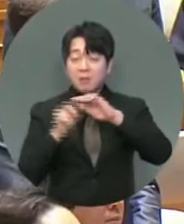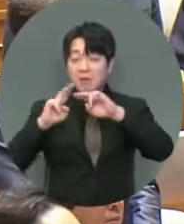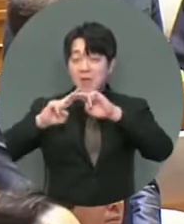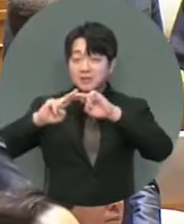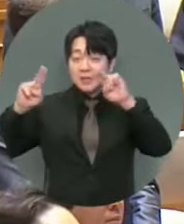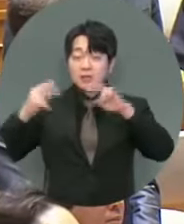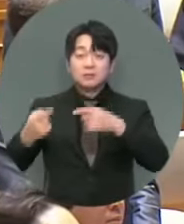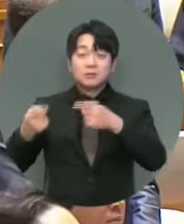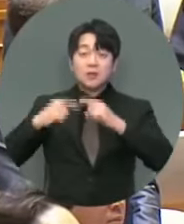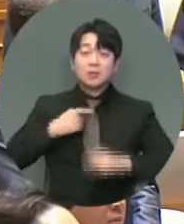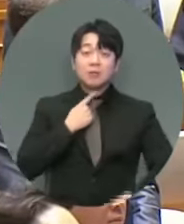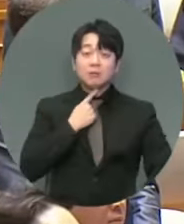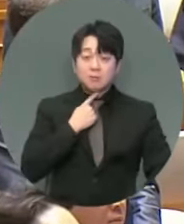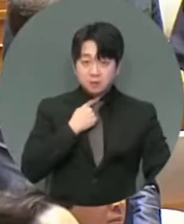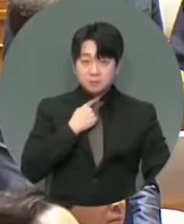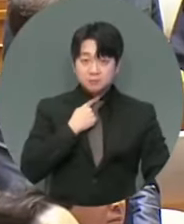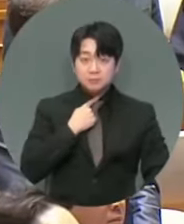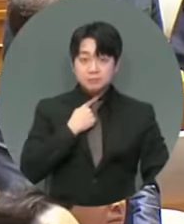결의안에 참석하고